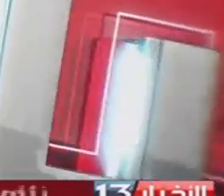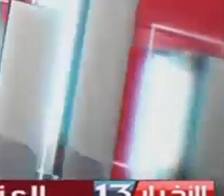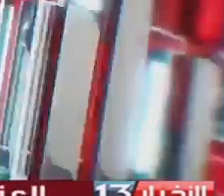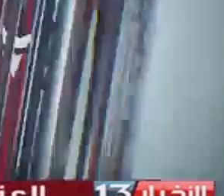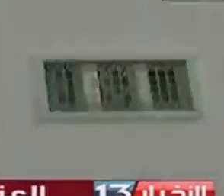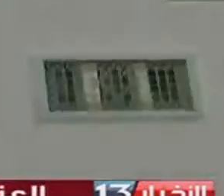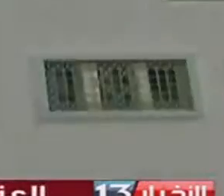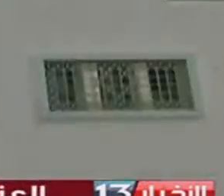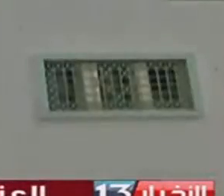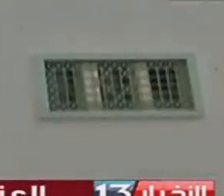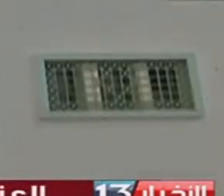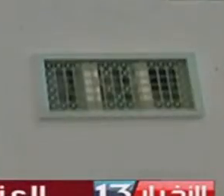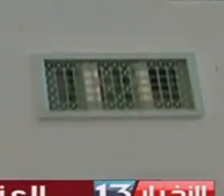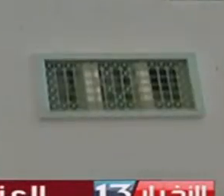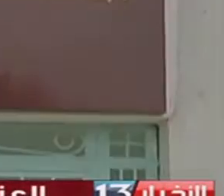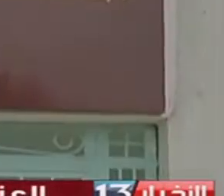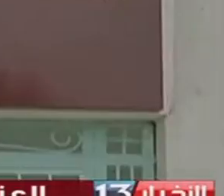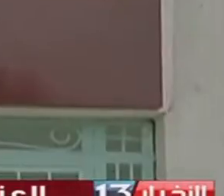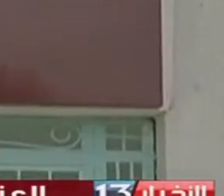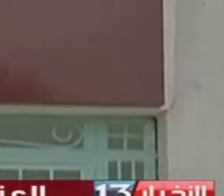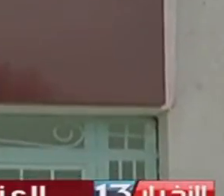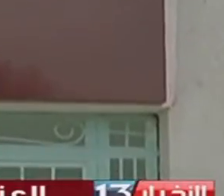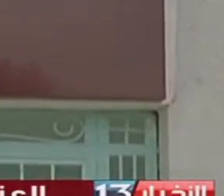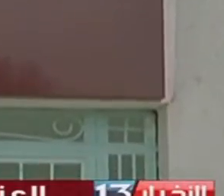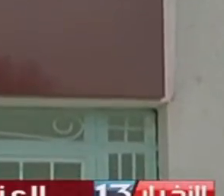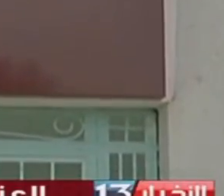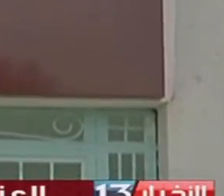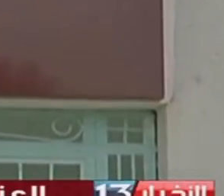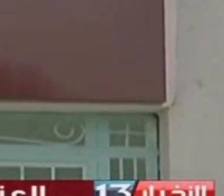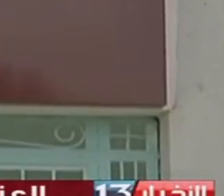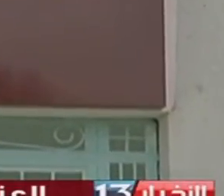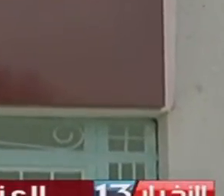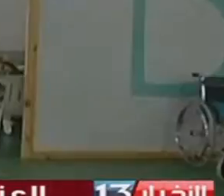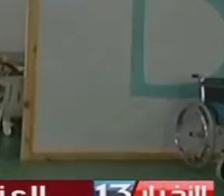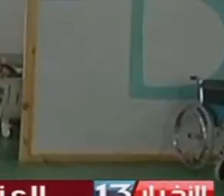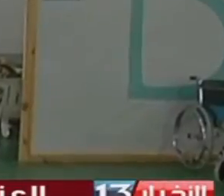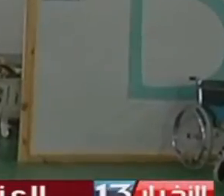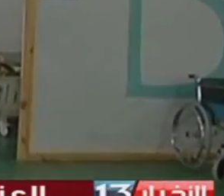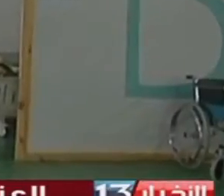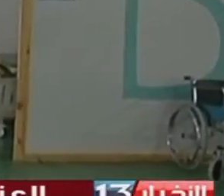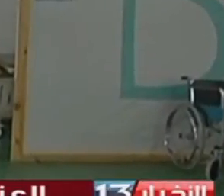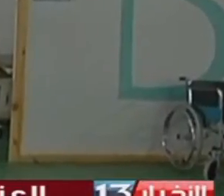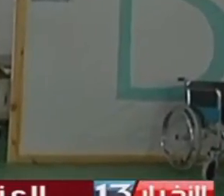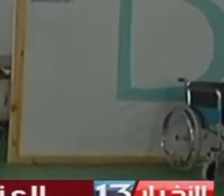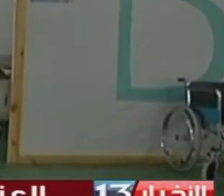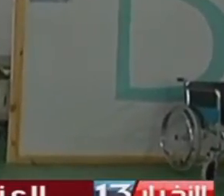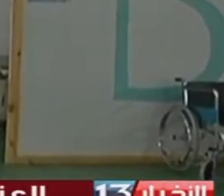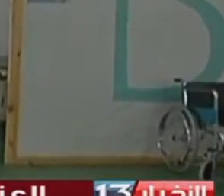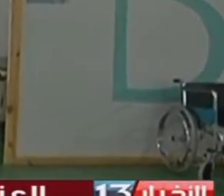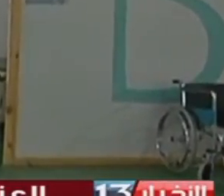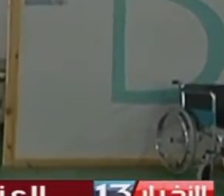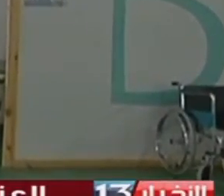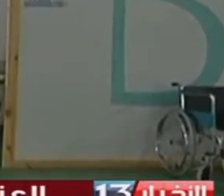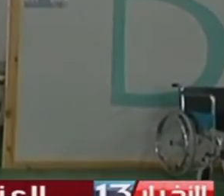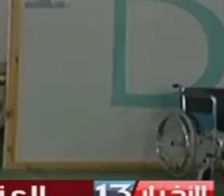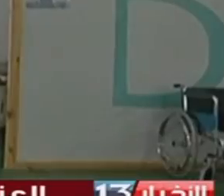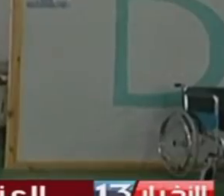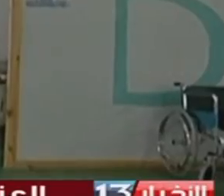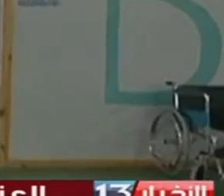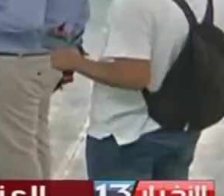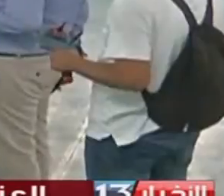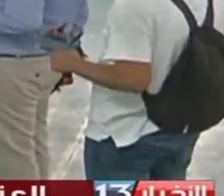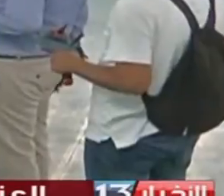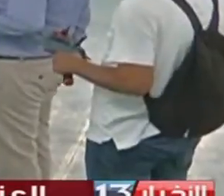لجنة صحية تدرس تطور الوضع الوبائي الخطير في القيروان، وصيحة فزع بباجة بعد التوقعات بموجة رابعة